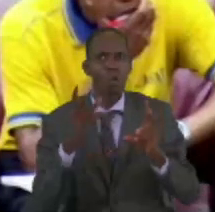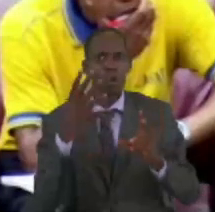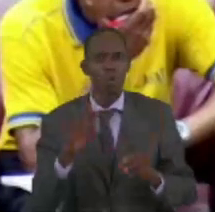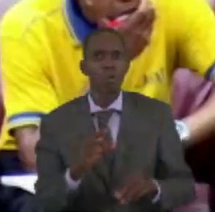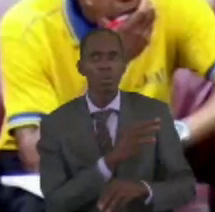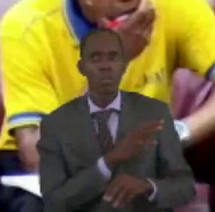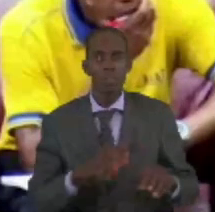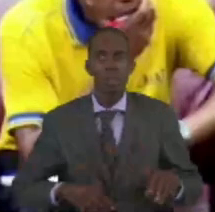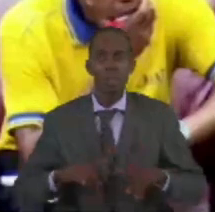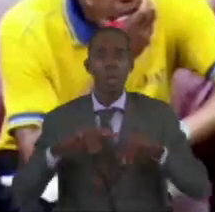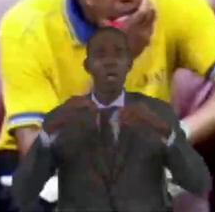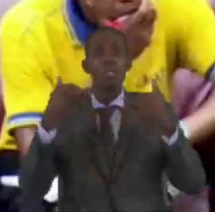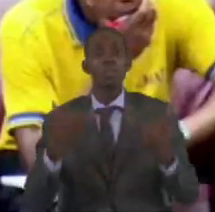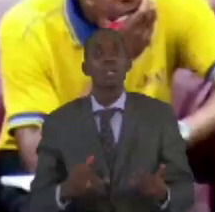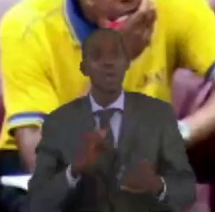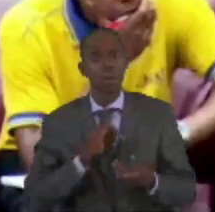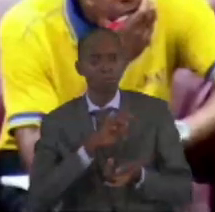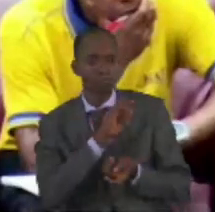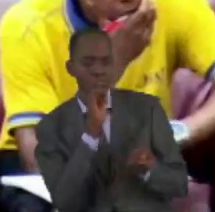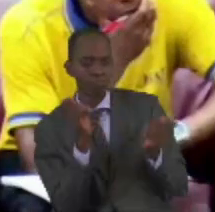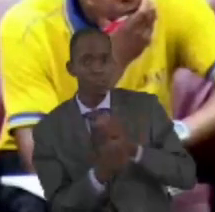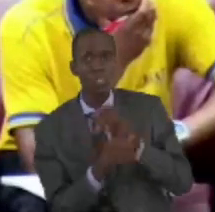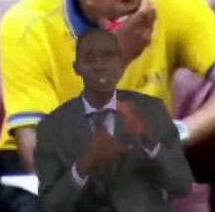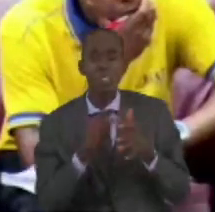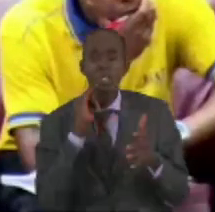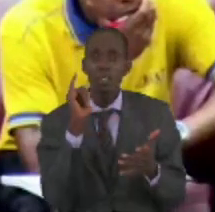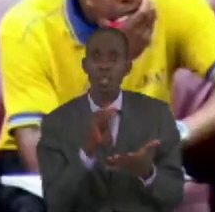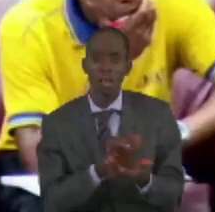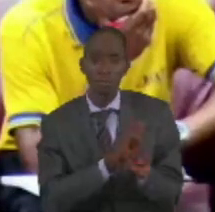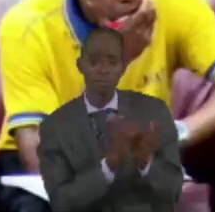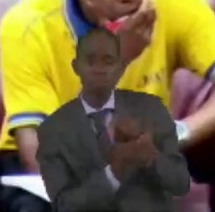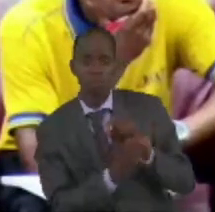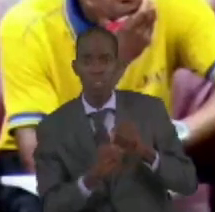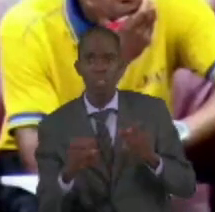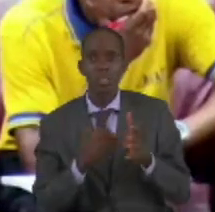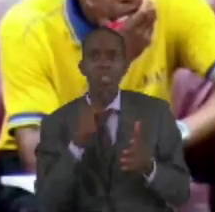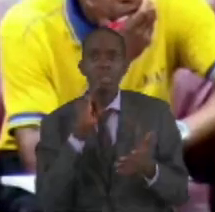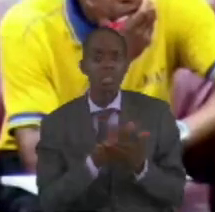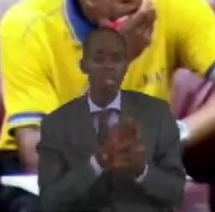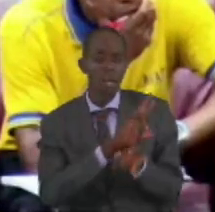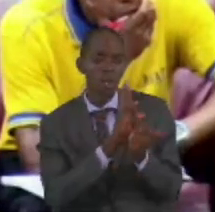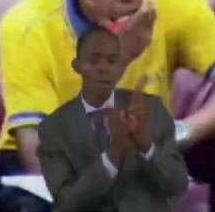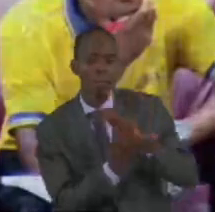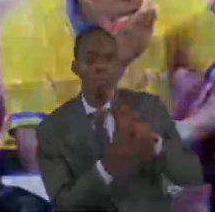je combattais contre la voix de Christ. Mais maintenant,